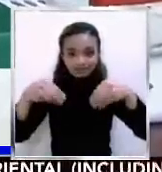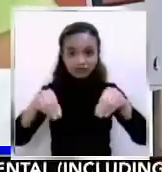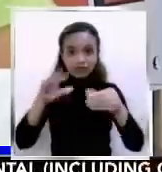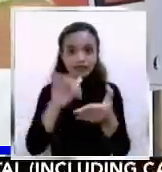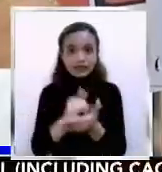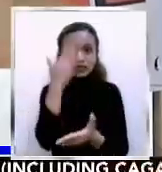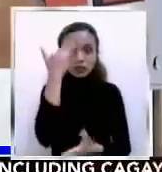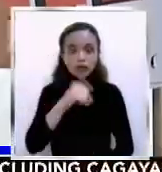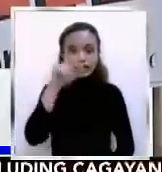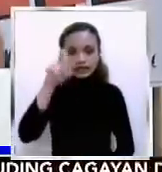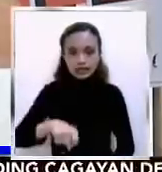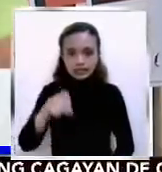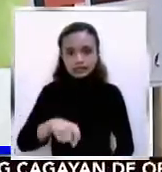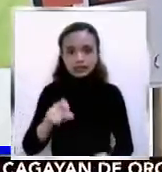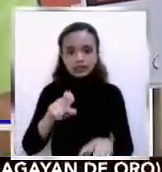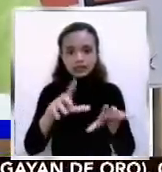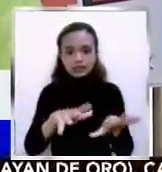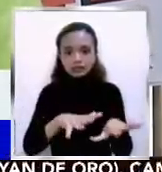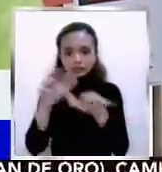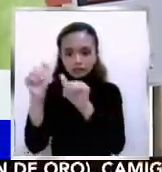bakantihin. Imagine niyo po,